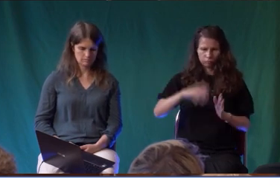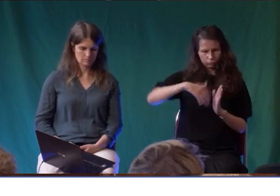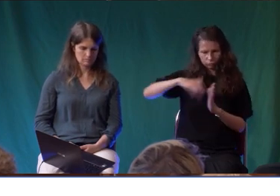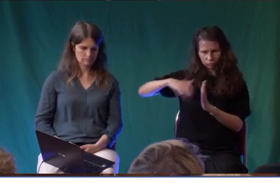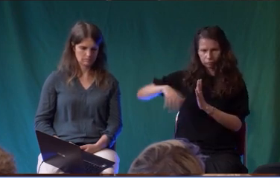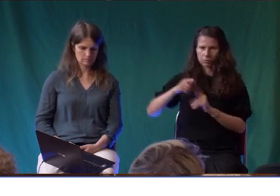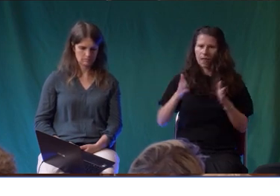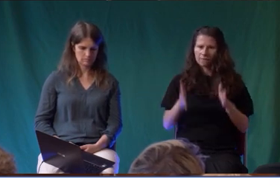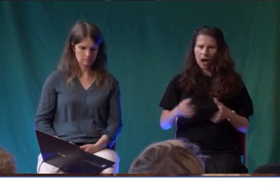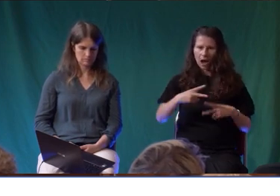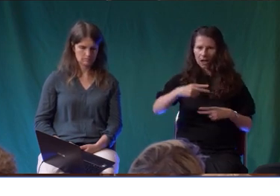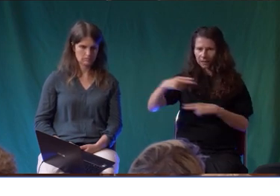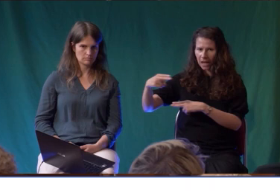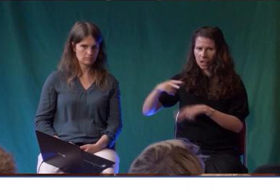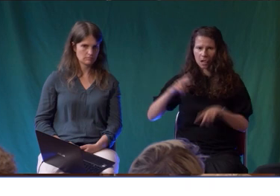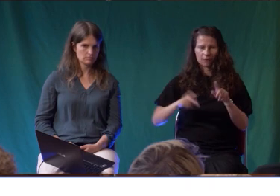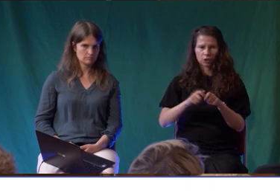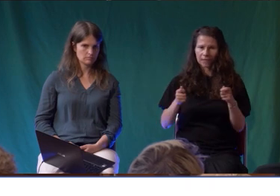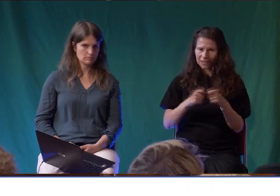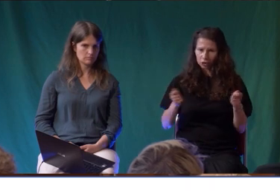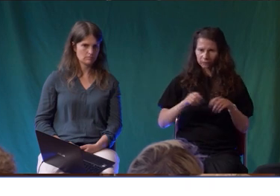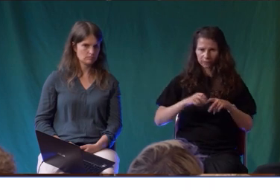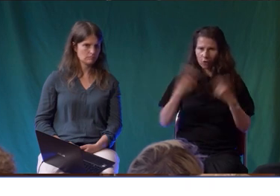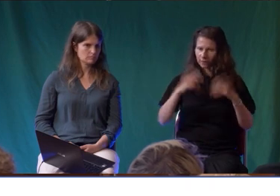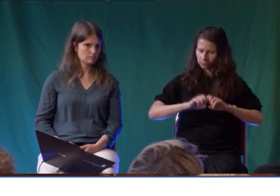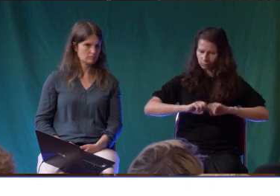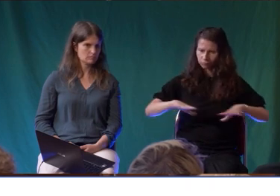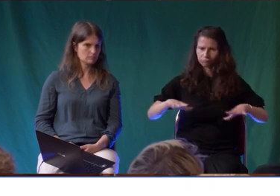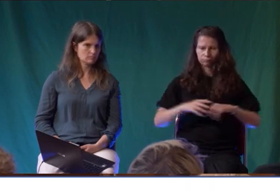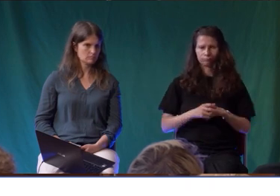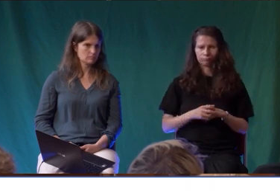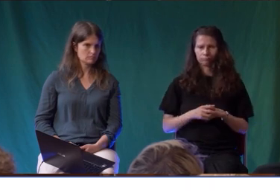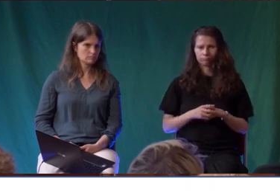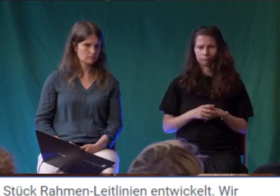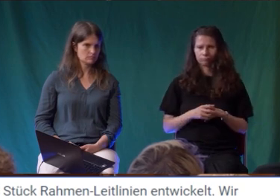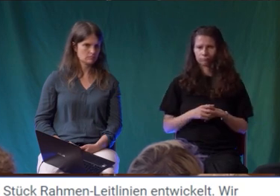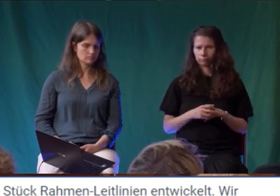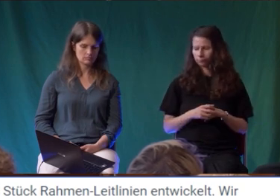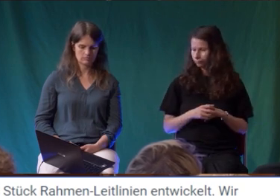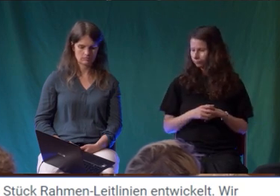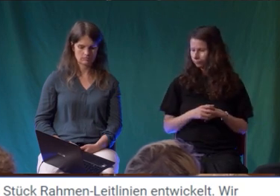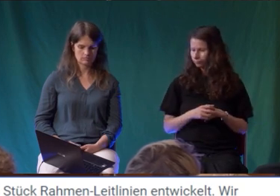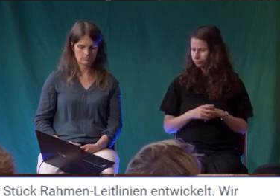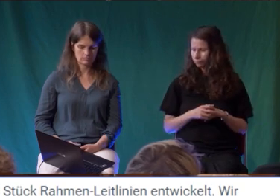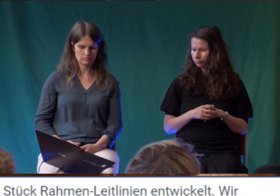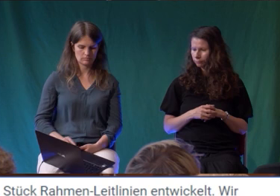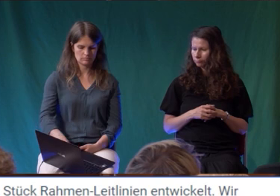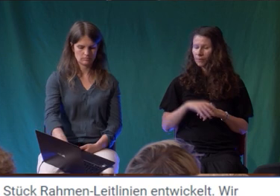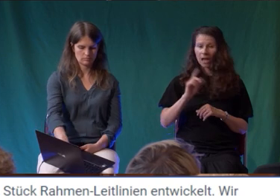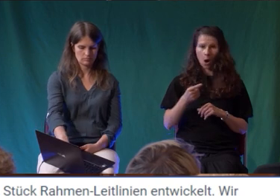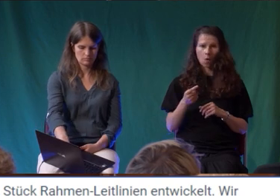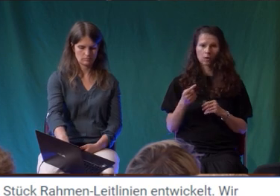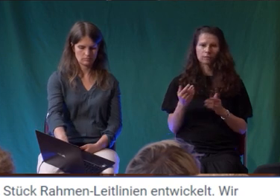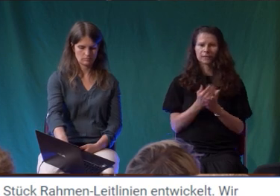Fachartikel in verschiedenen Zeitschriften veröffentlicht und am Ende haben wir auch noch einen Sammelband veröffentlicht